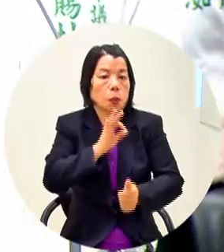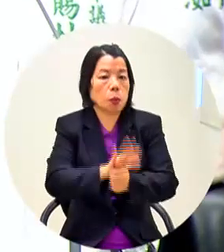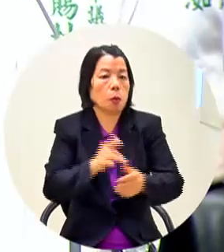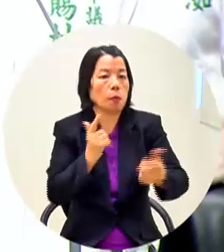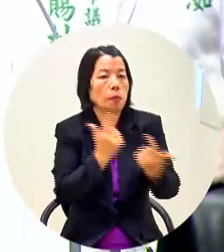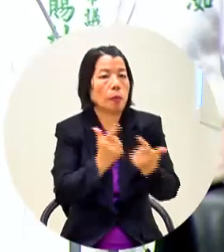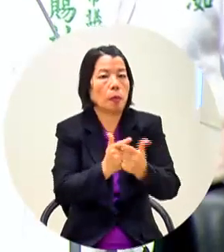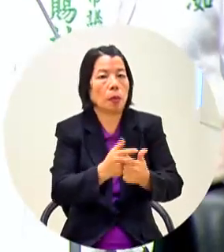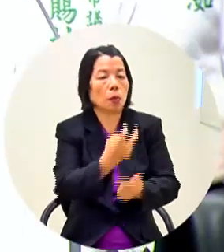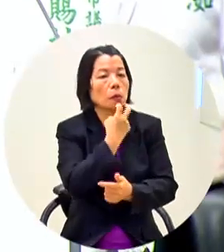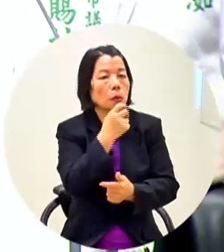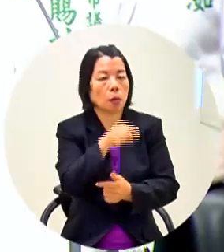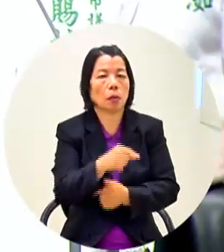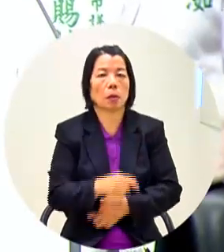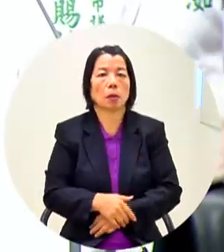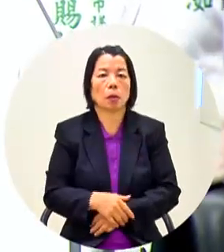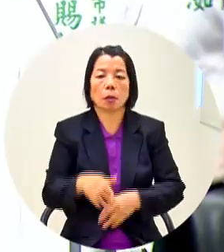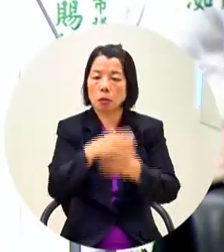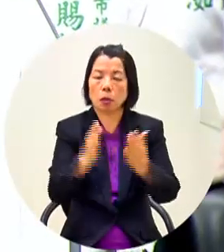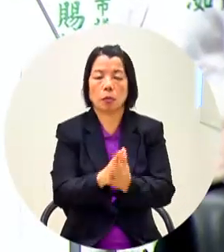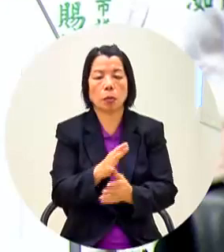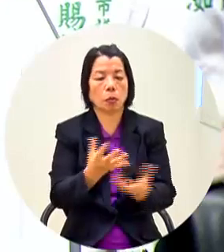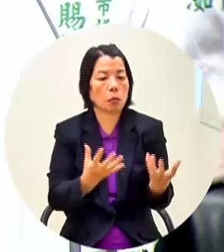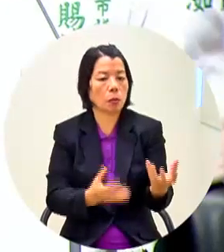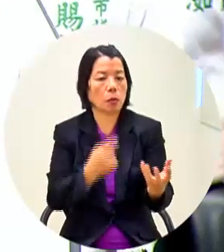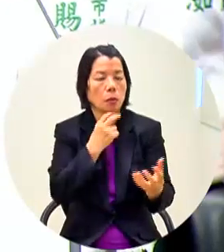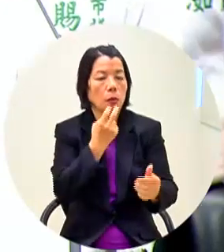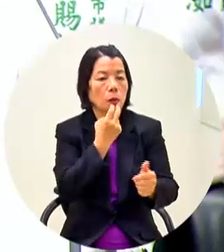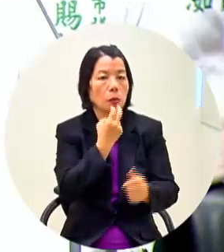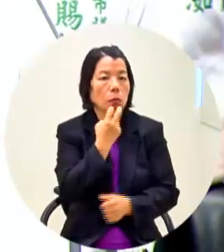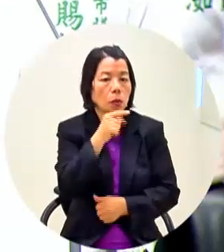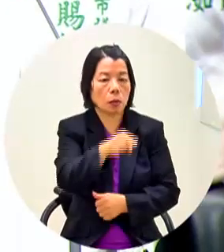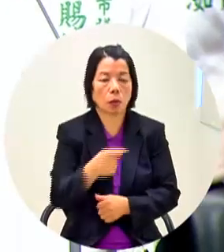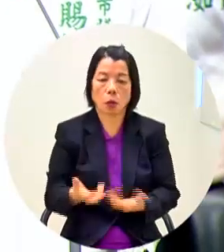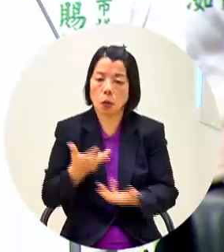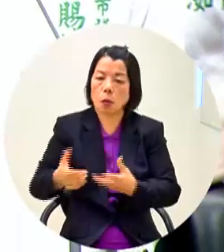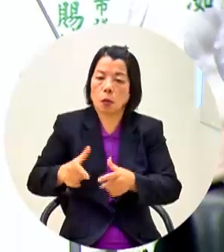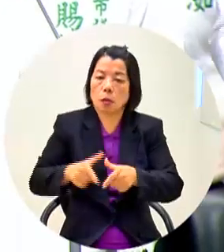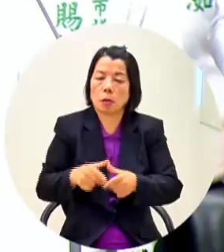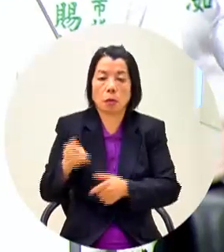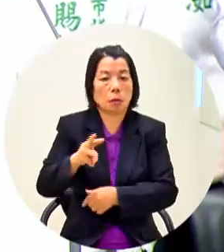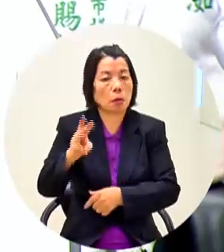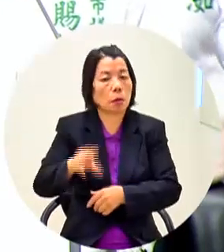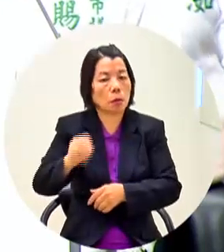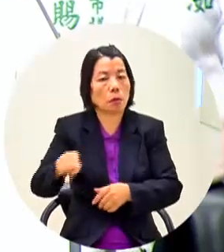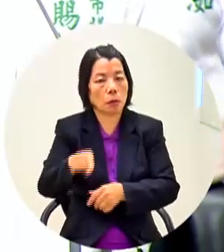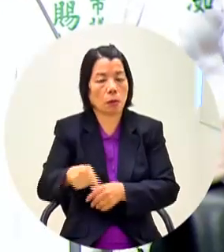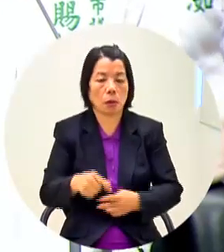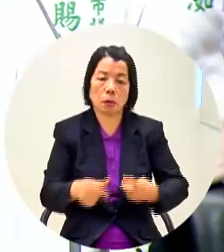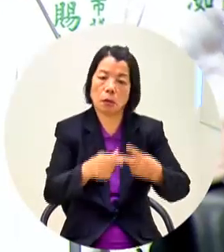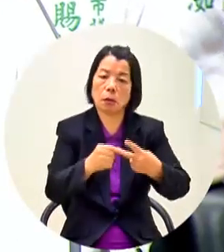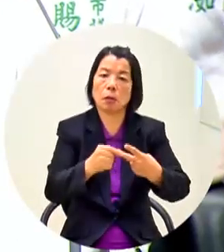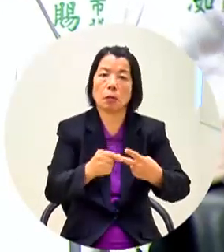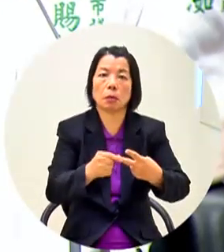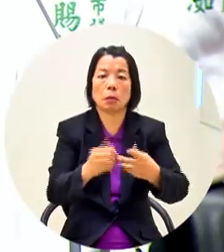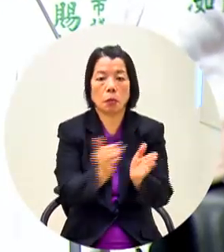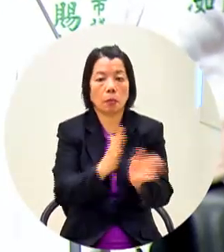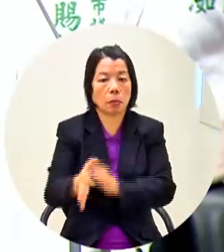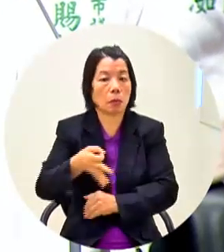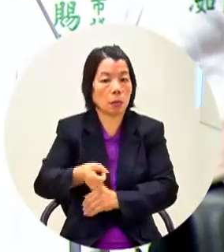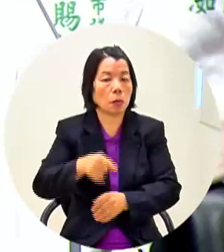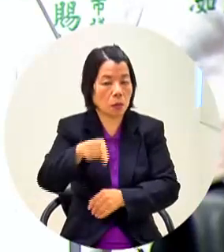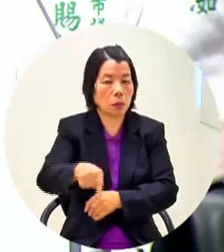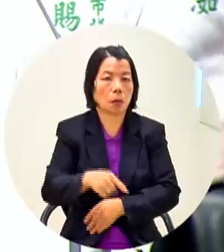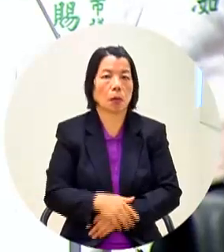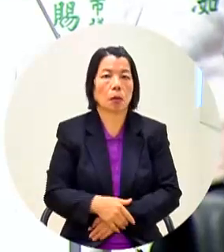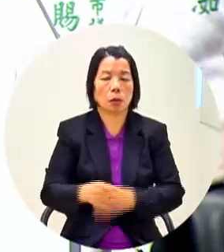刚才你的报告里面多数都是中央的啦，除了暖心计划那条3000多万，你二倍金有用在那里，哦，但是全部只